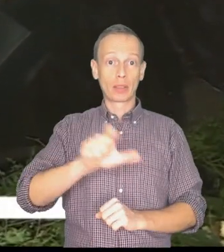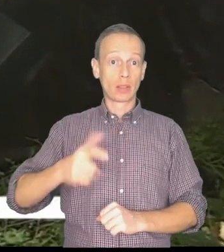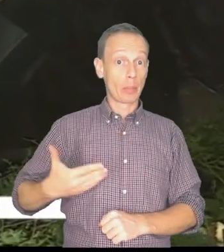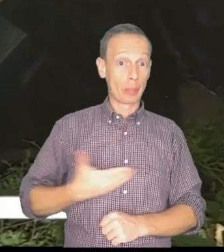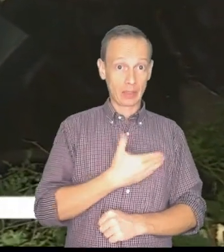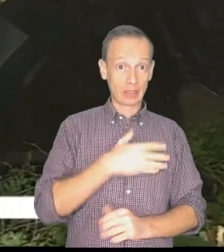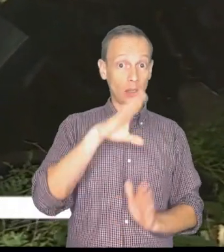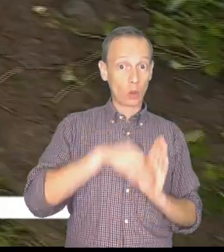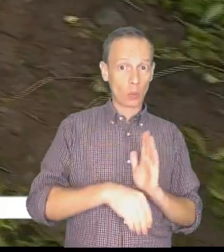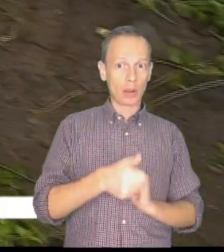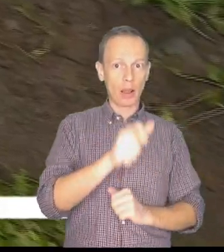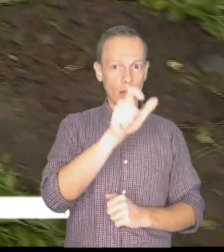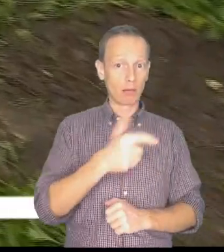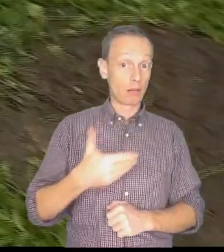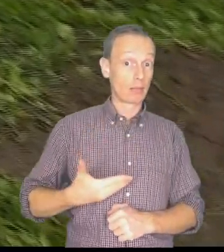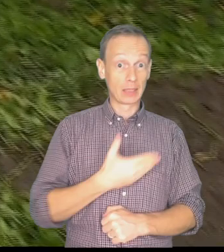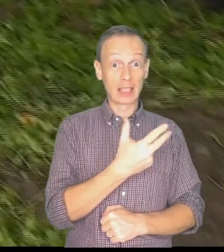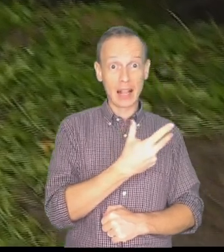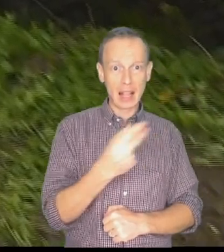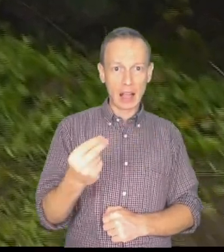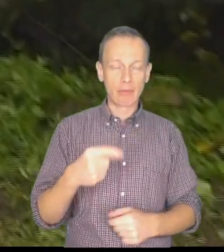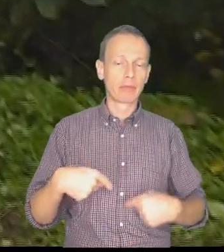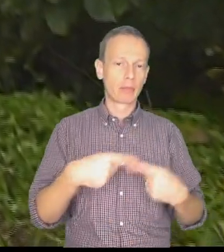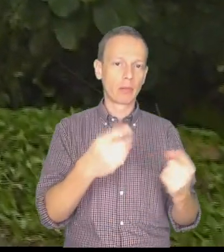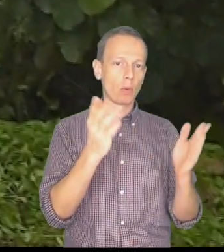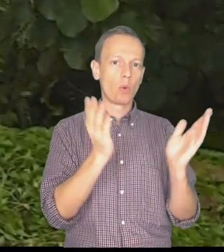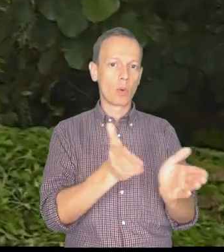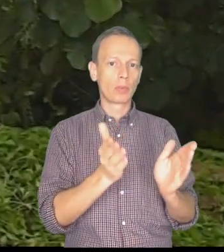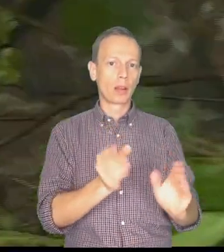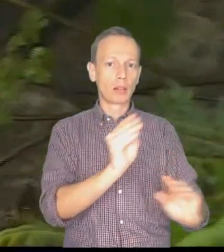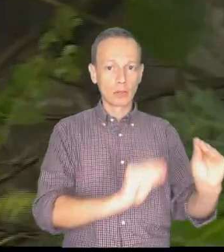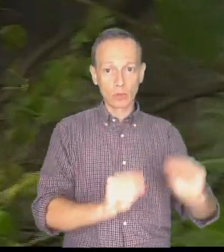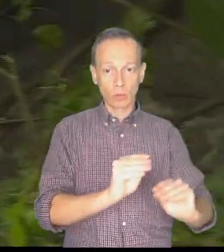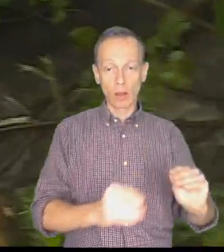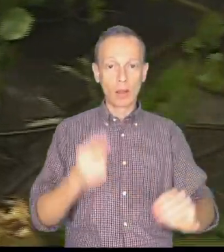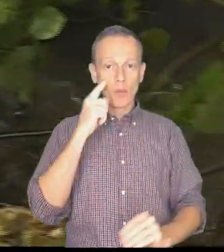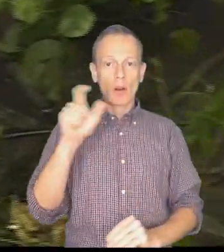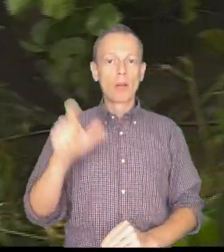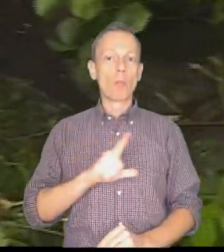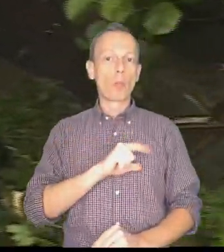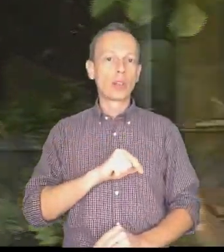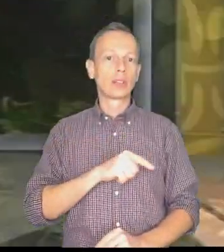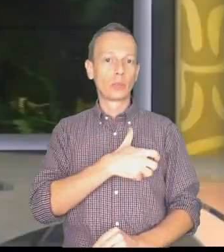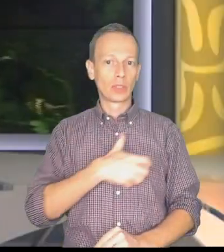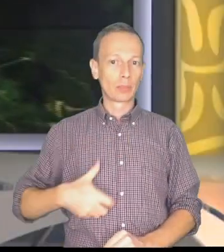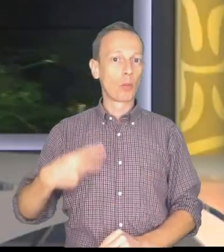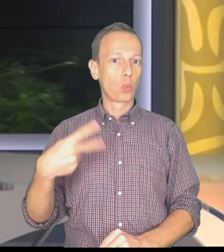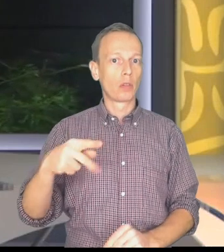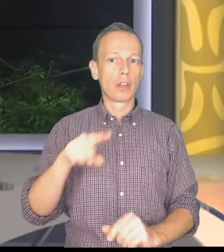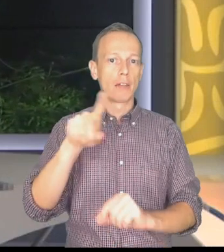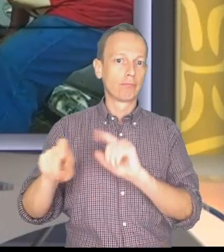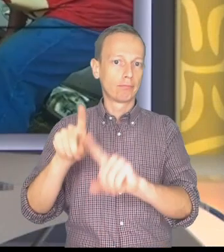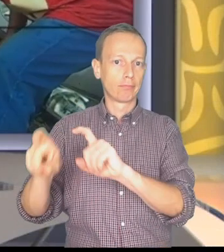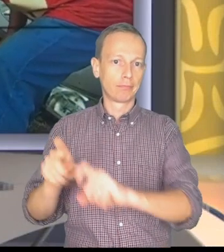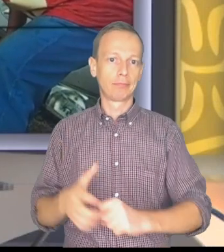blessés dont un grave ont été transportés au CHT du Tauné. On écoute Steven Toutab, un policier municipal de Punawaya au